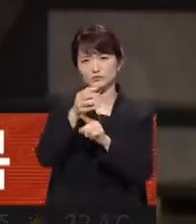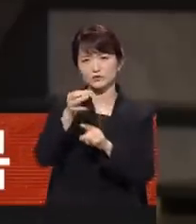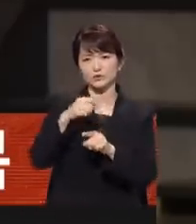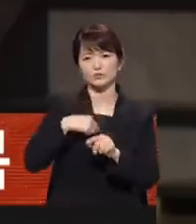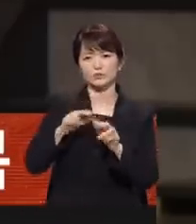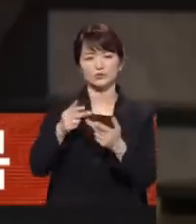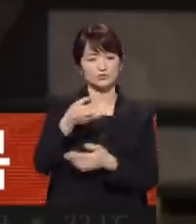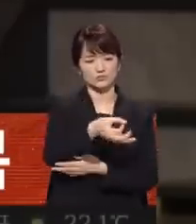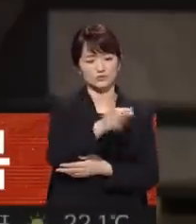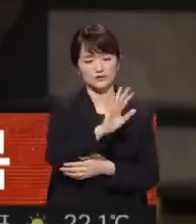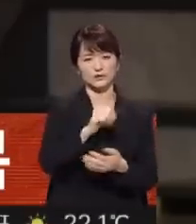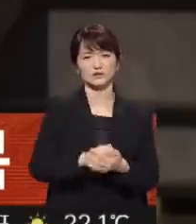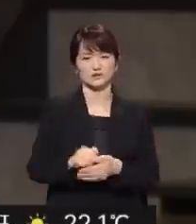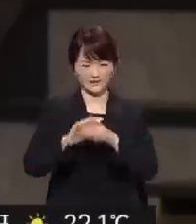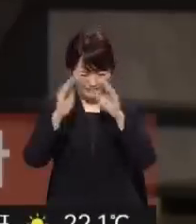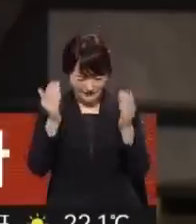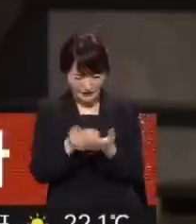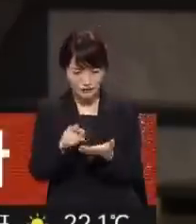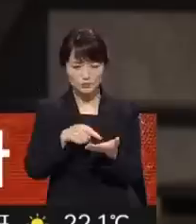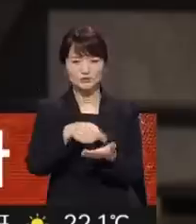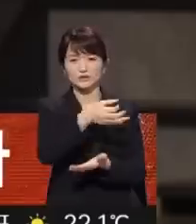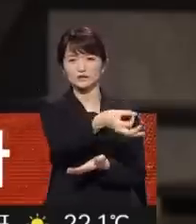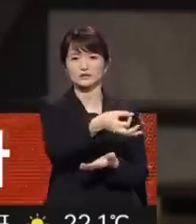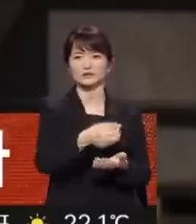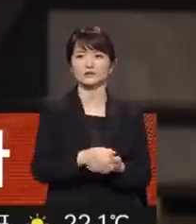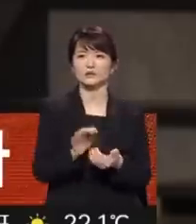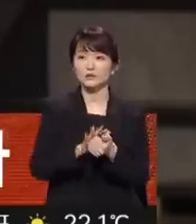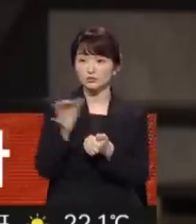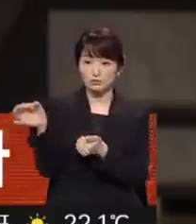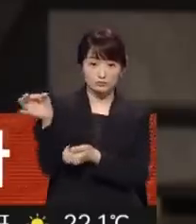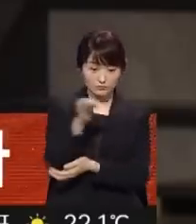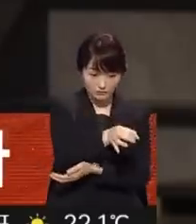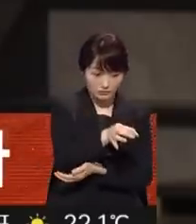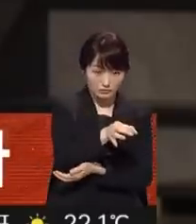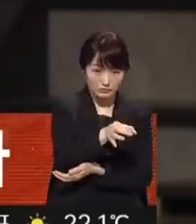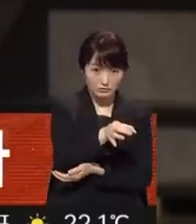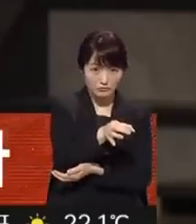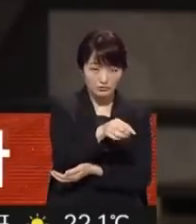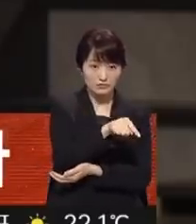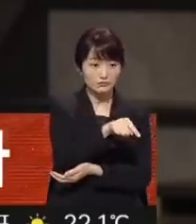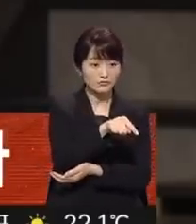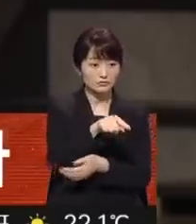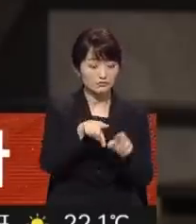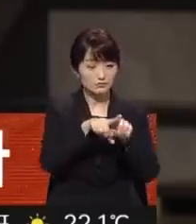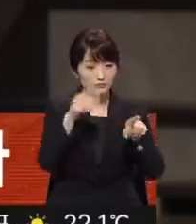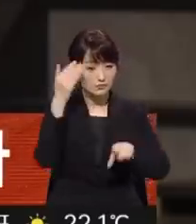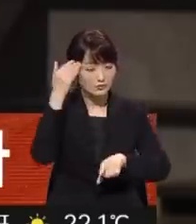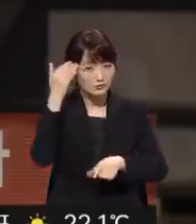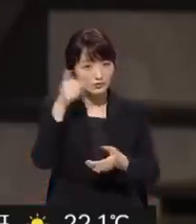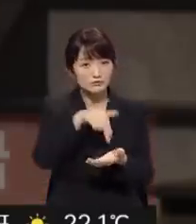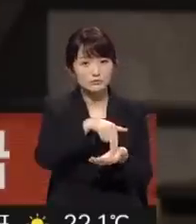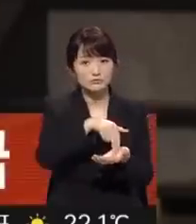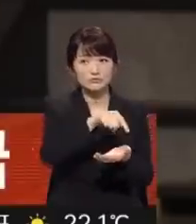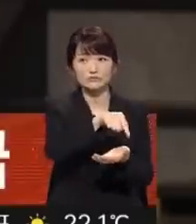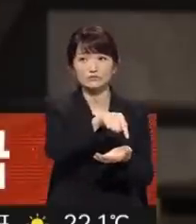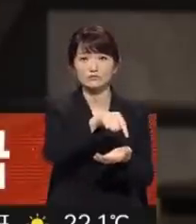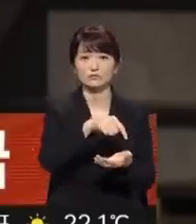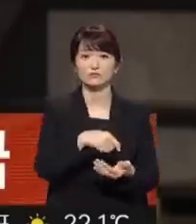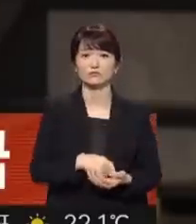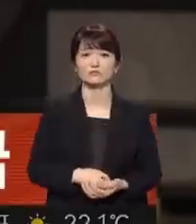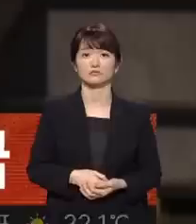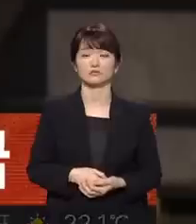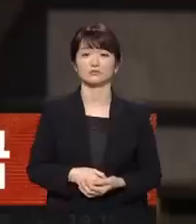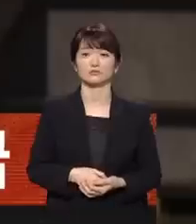부담이 아니라 이거 다 해줘야 되고 거기에다가 위자료까지 해줘야 되는 것이 이게 상식적인 측면에서 그러니까요. 그